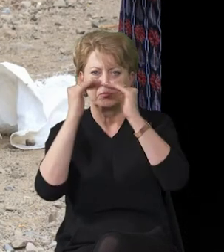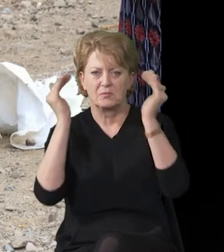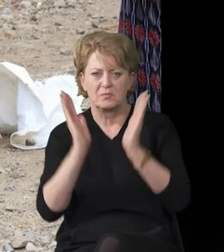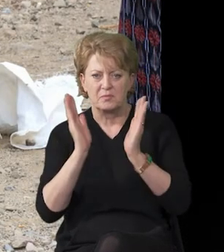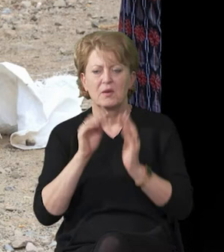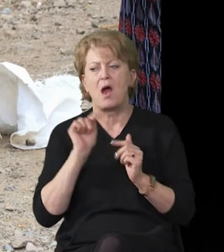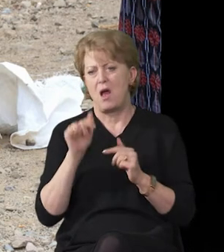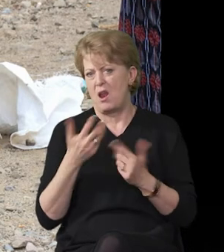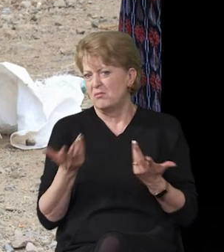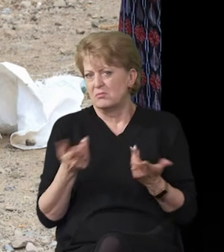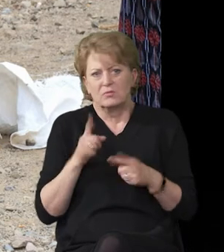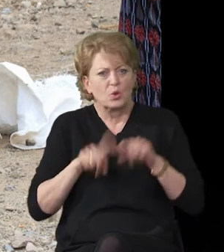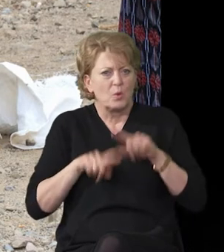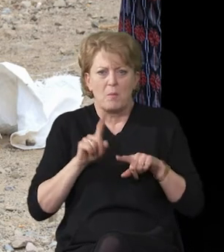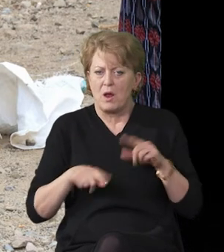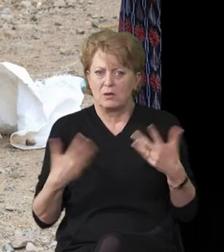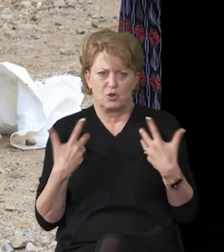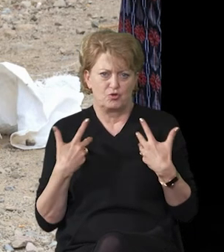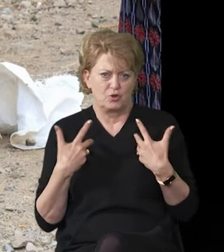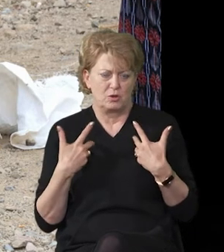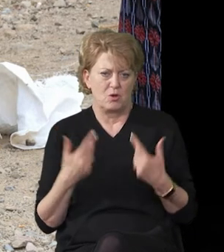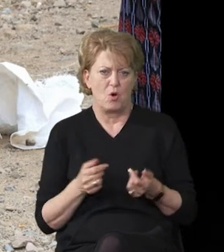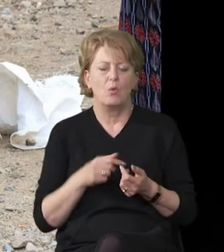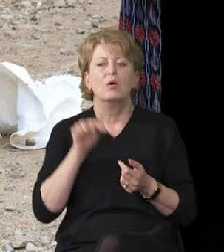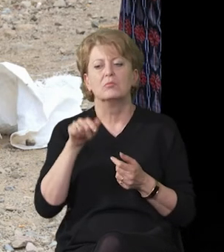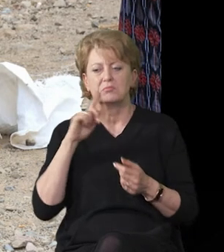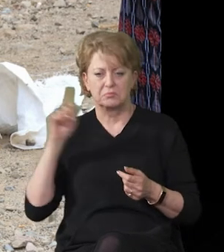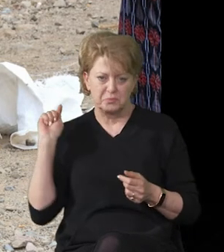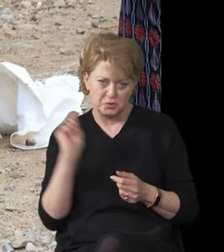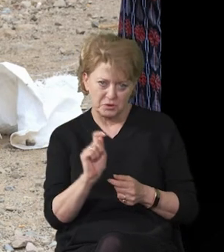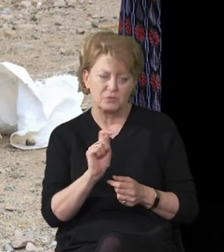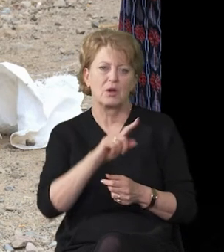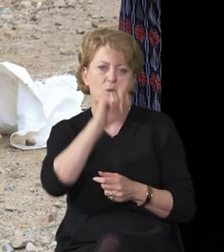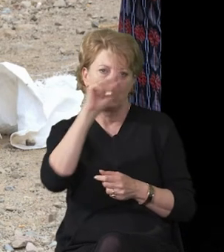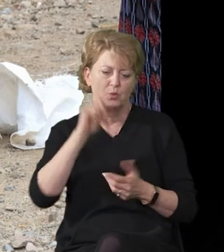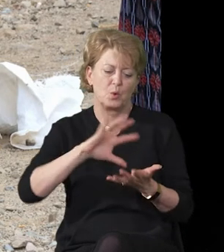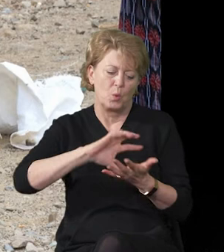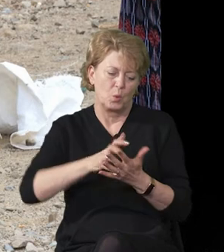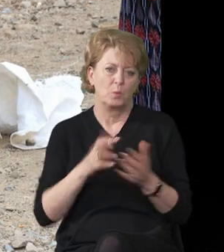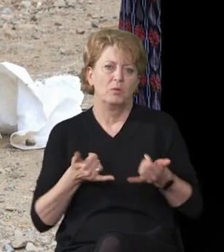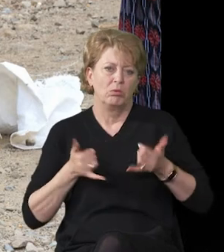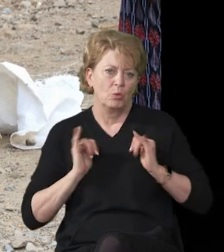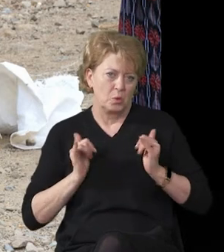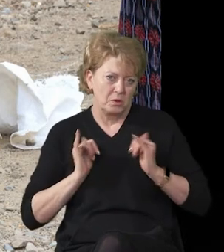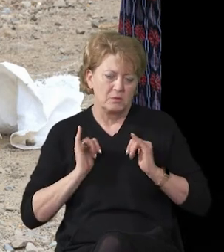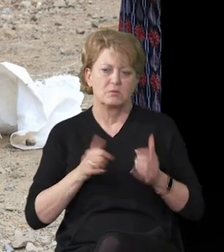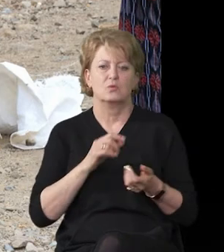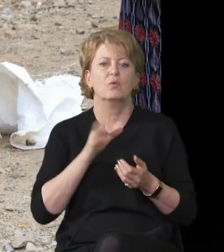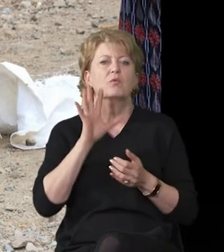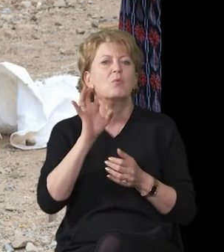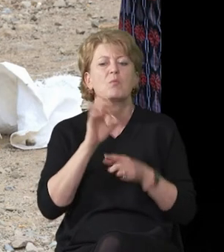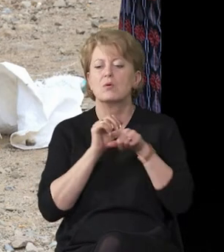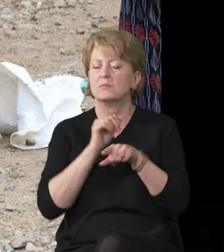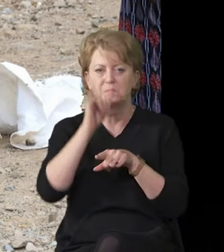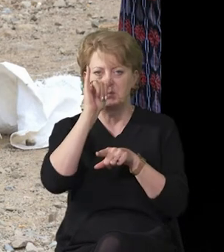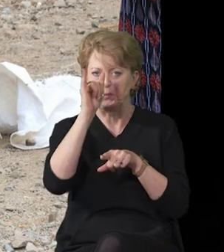normalne życie. Przyjeżdżają to oczywiście grupy turystów, bo do kotliny Danakil w zasadzie nie można wjechać indywidualnie,